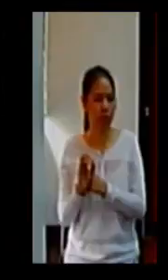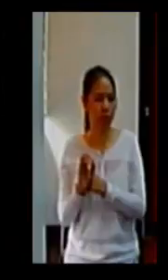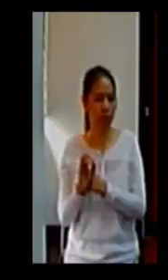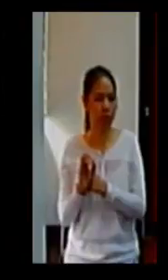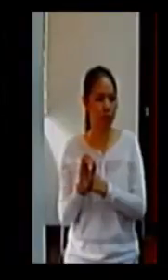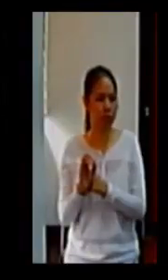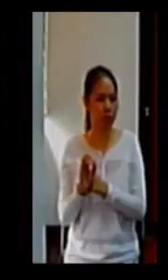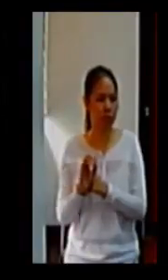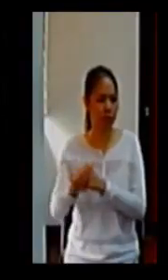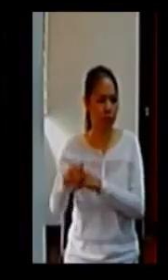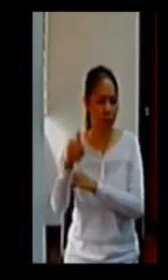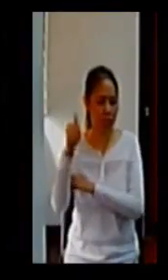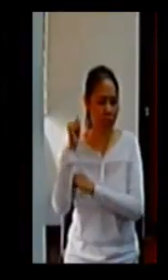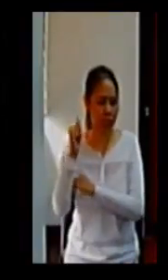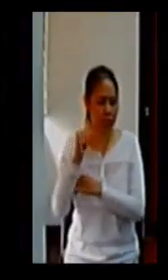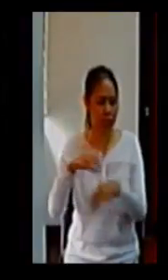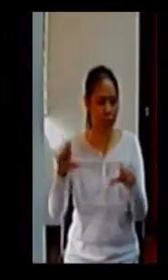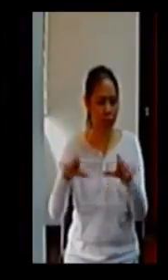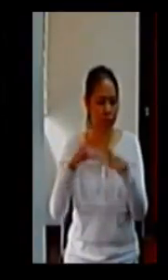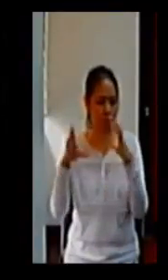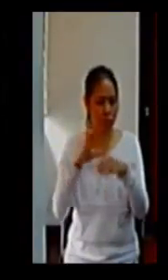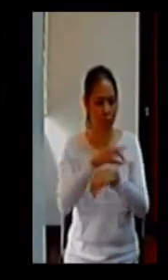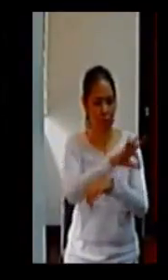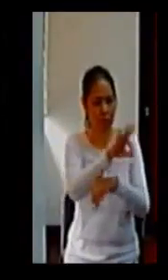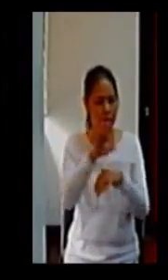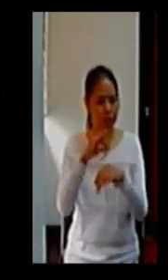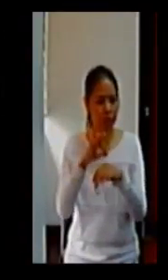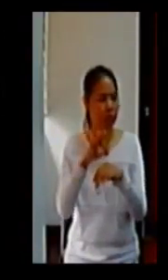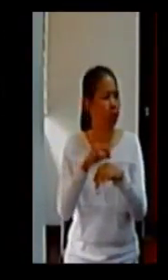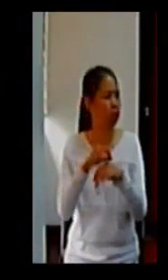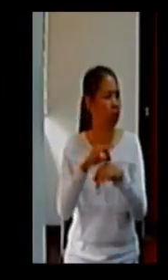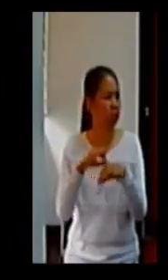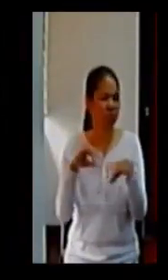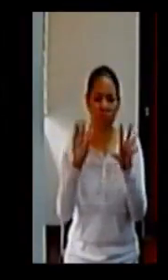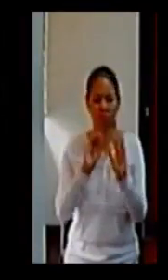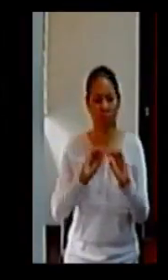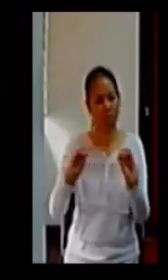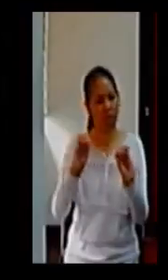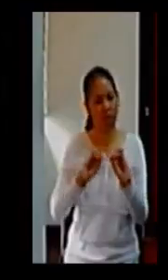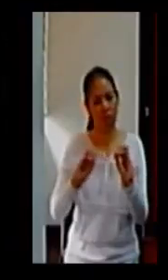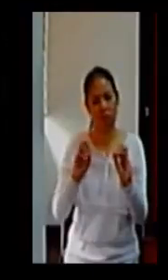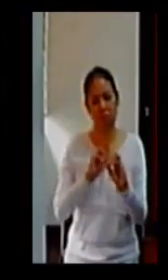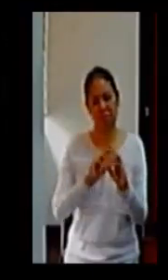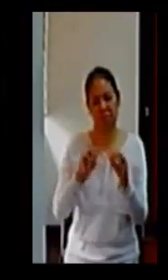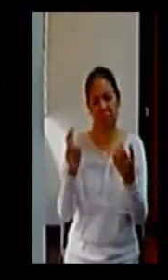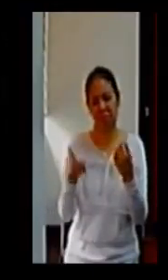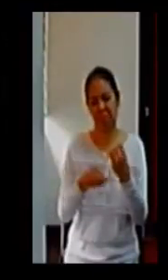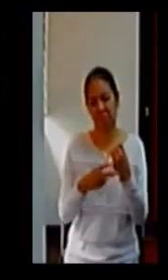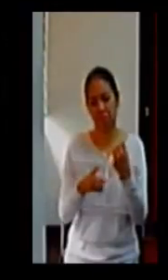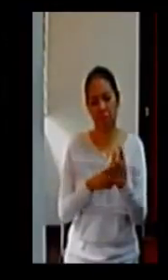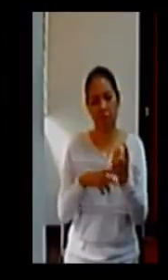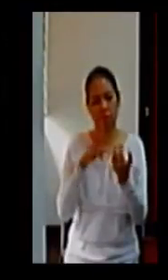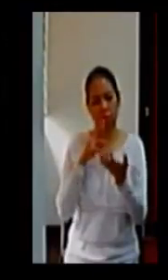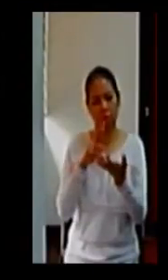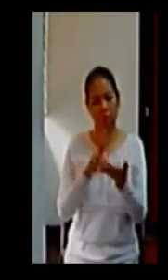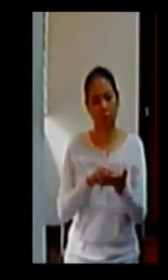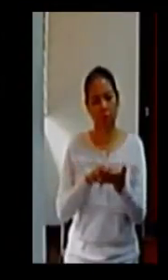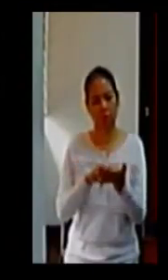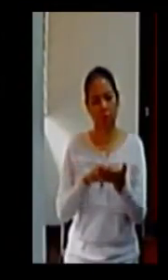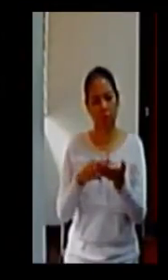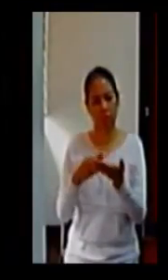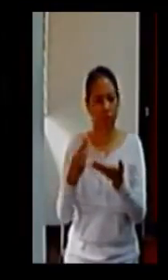ayaw nang magtrabaho sa field, wala po kaming naitalang record dyan. Pero sa pagkakaalam